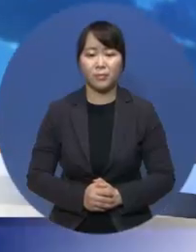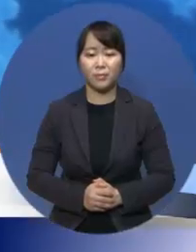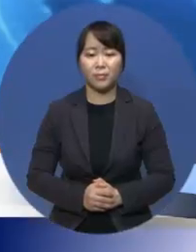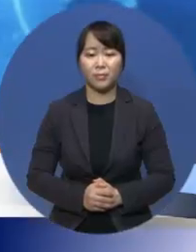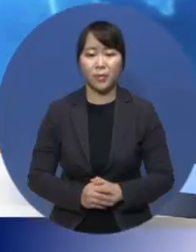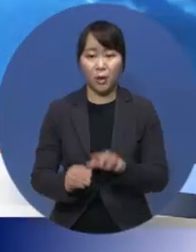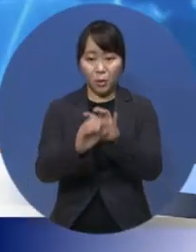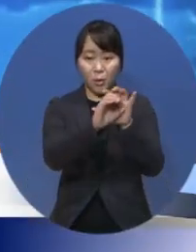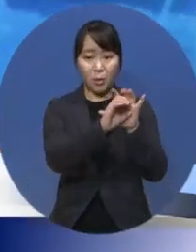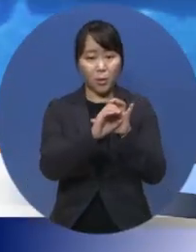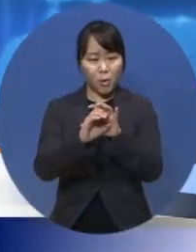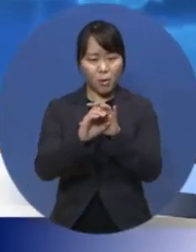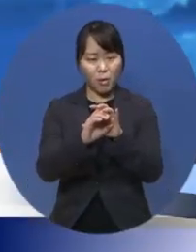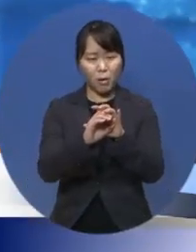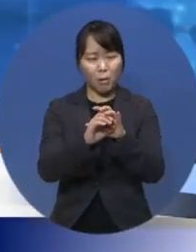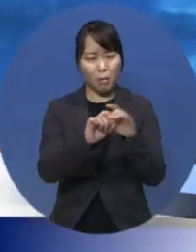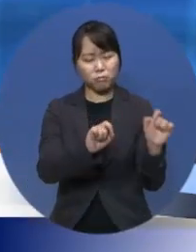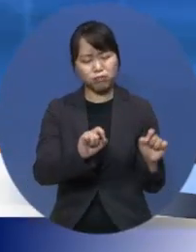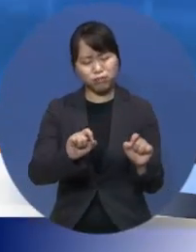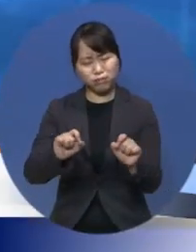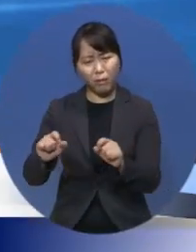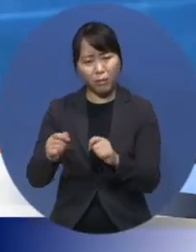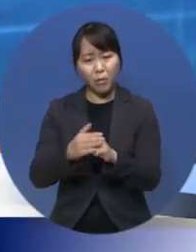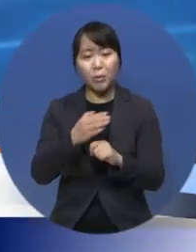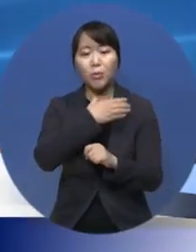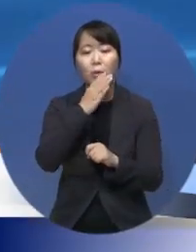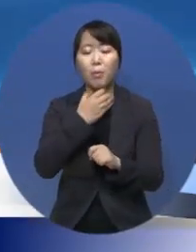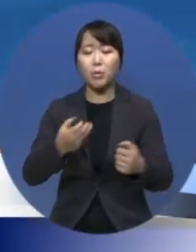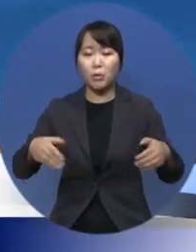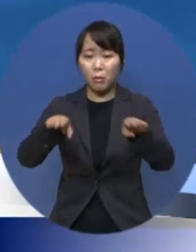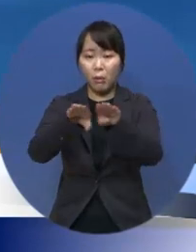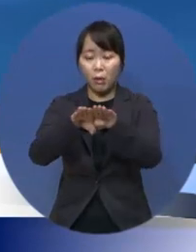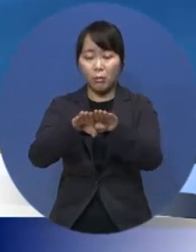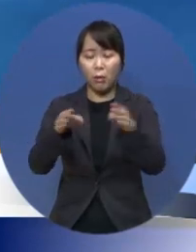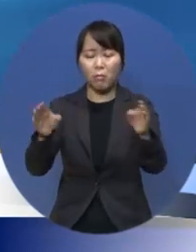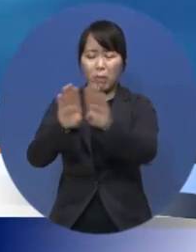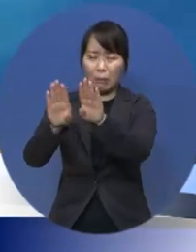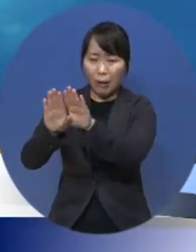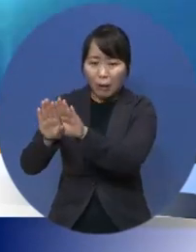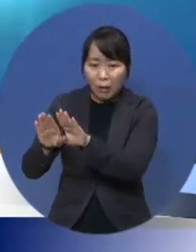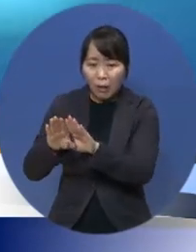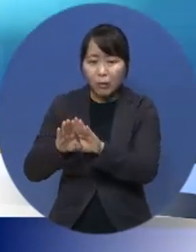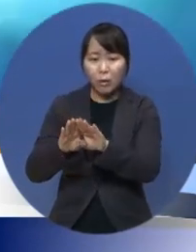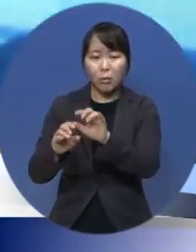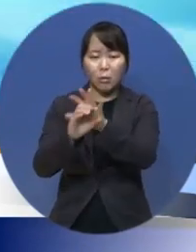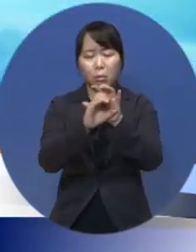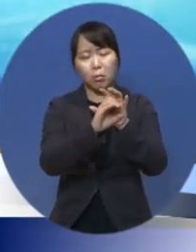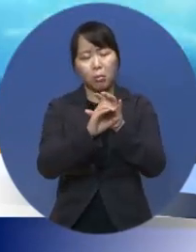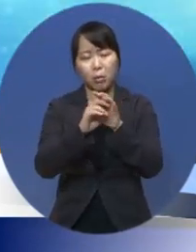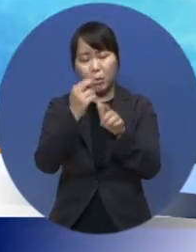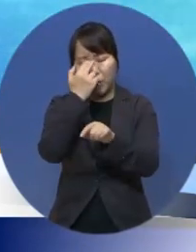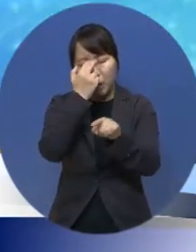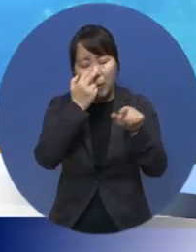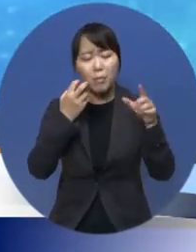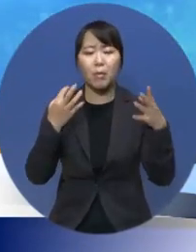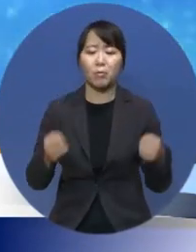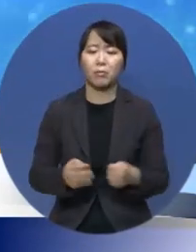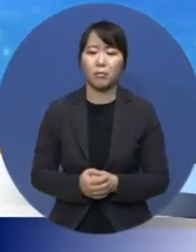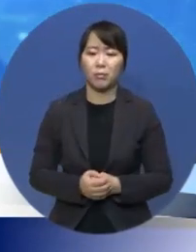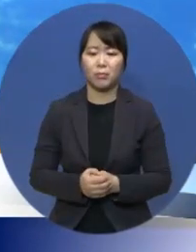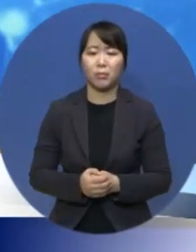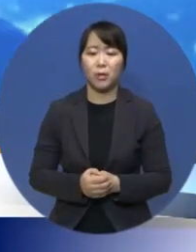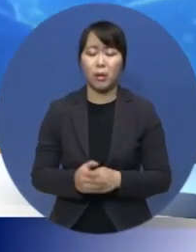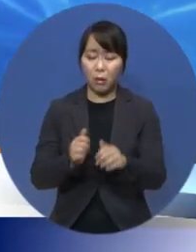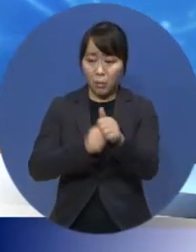쿠론 알고가 장기화되면서 노인 복지시설 등이 휴관 하며 코로나 블루를 겪는 노인들이 많아 졌는데요